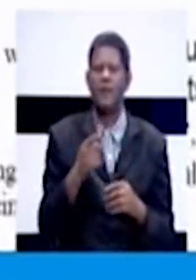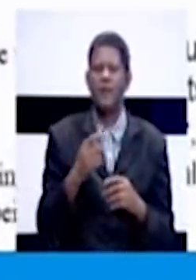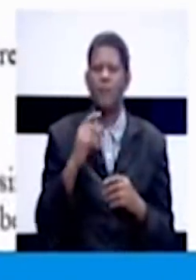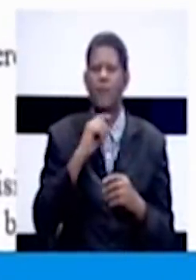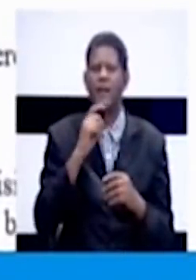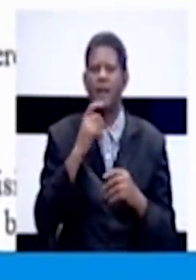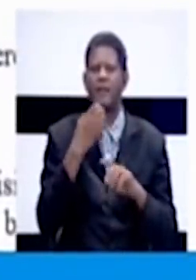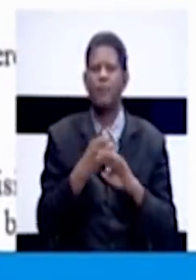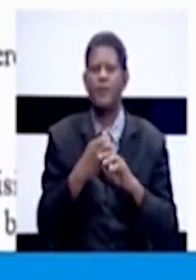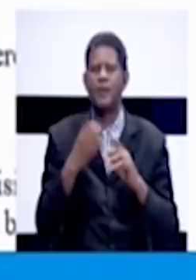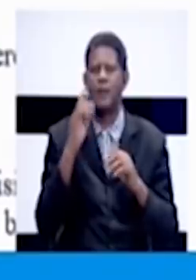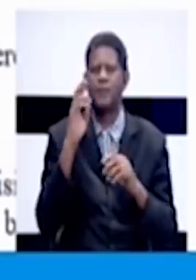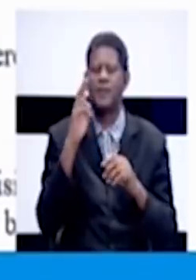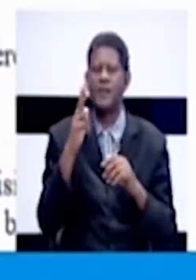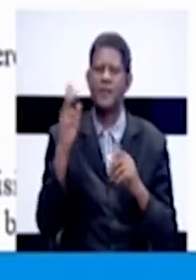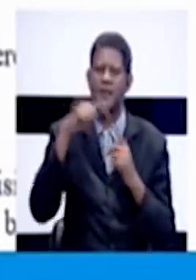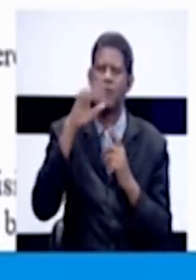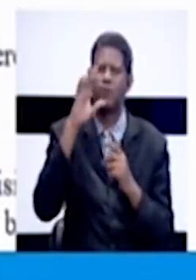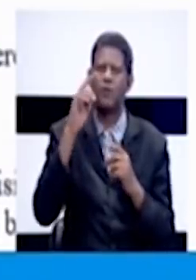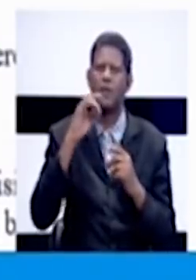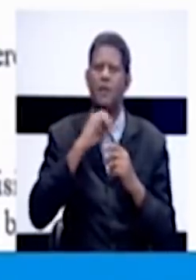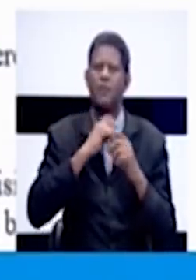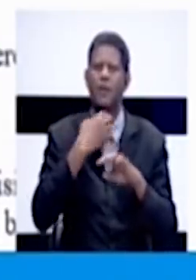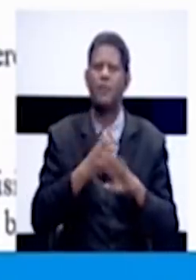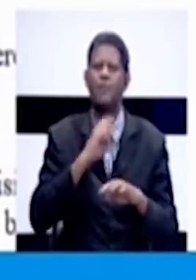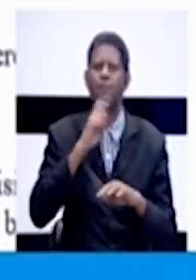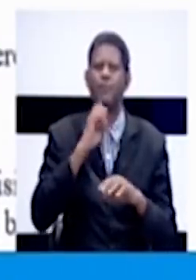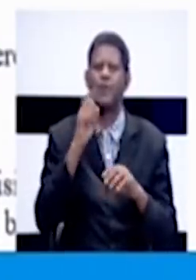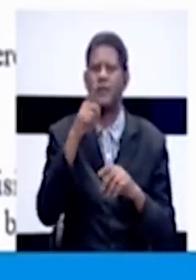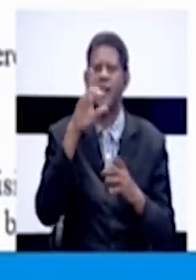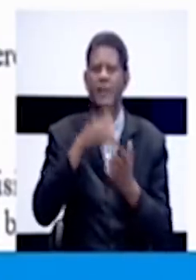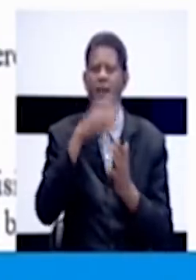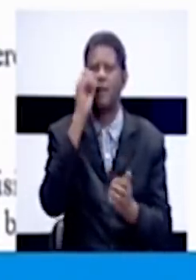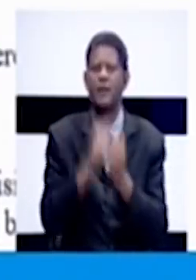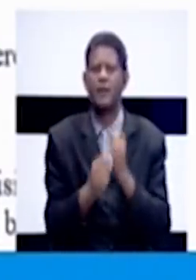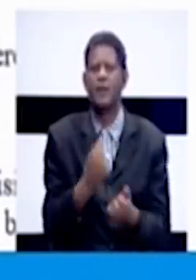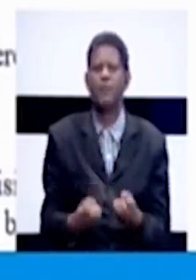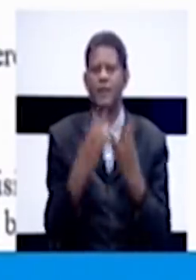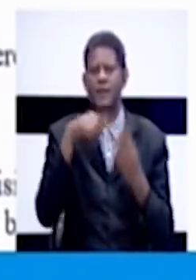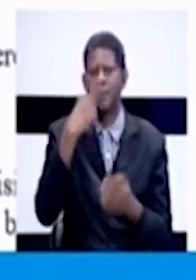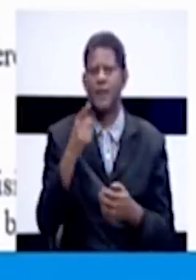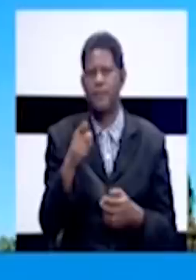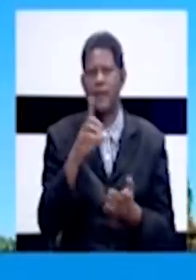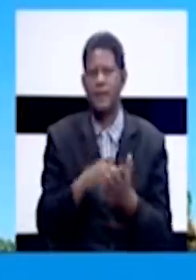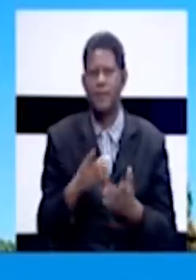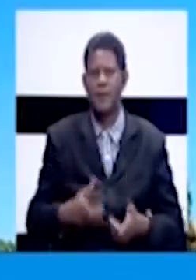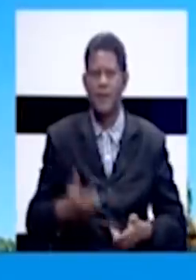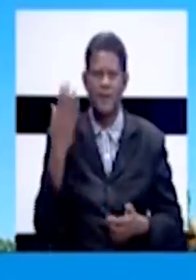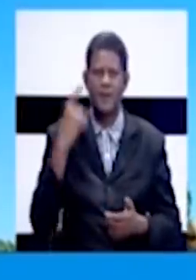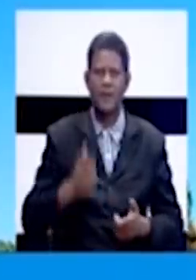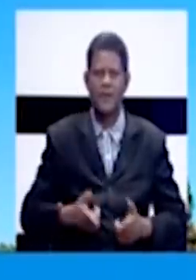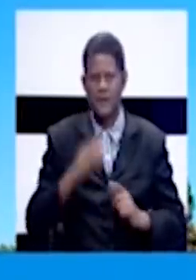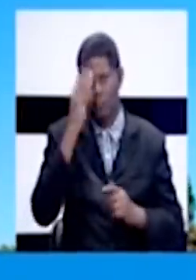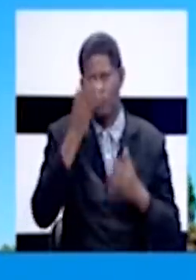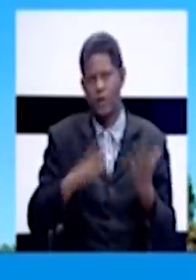ሳብ 8 ሰዓታት እና ዘነበና ነይሩ መዳፍዕ ነታ ኸተማ ደብዲብዋ ብርክት ዝበለ ኣብታ ኸተማ ዝነበረ ሰብ ድማ ሞይቱ ይኸውን እዩ